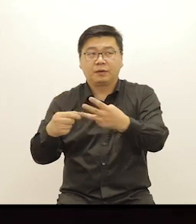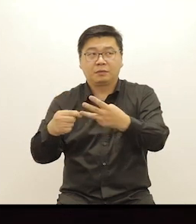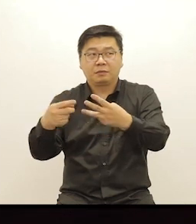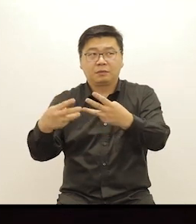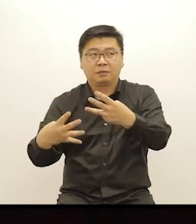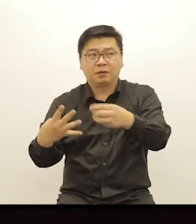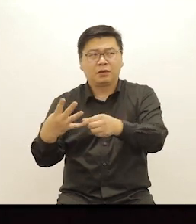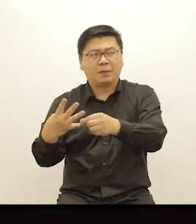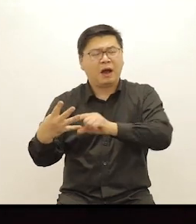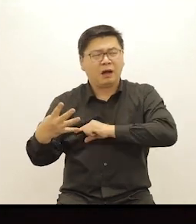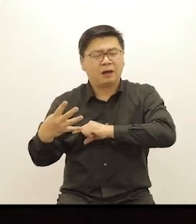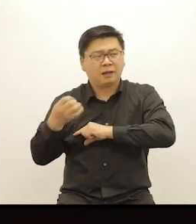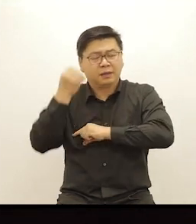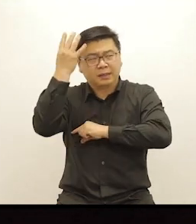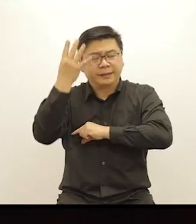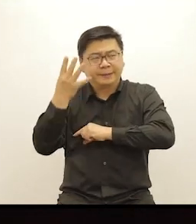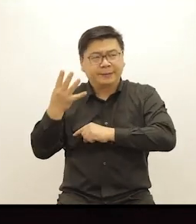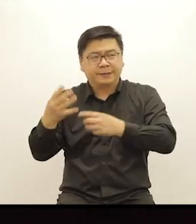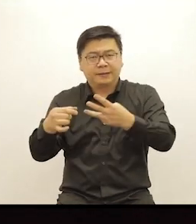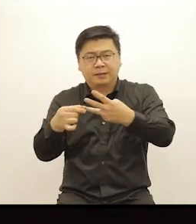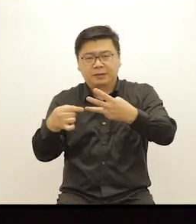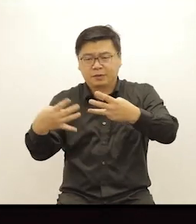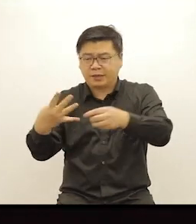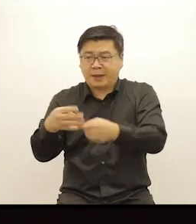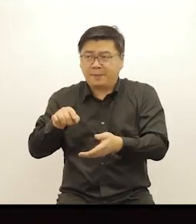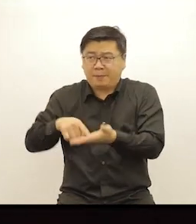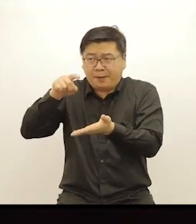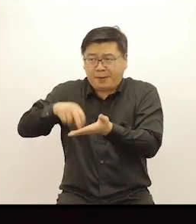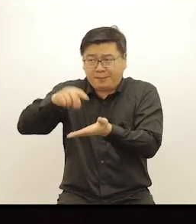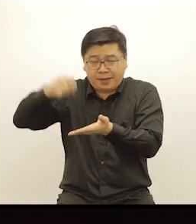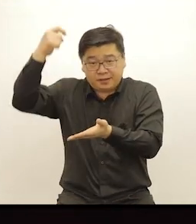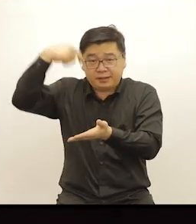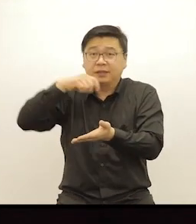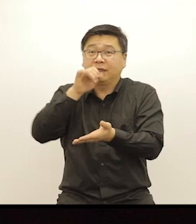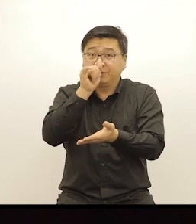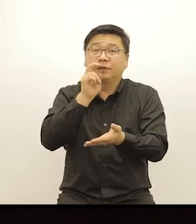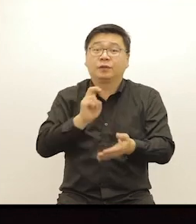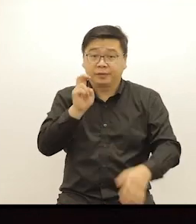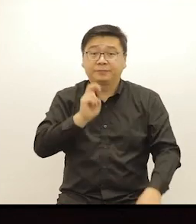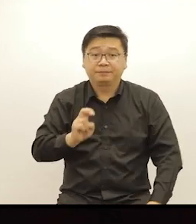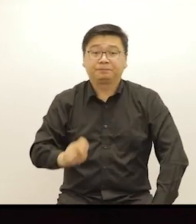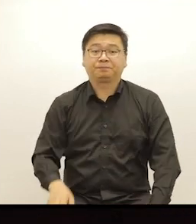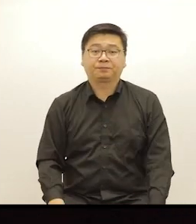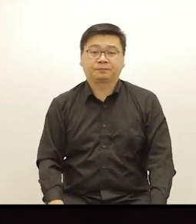네 번째 곡의 제목은 잘 생각이 안 나는데 좀 통통 튀는 곡이에요. 그리고